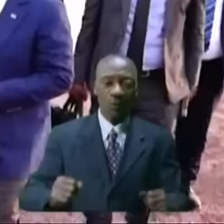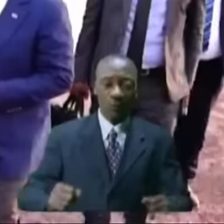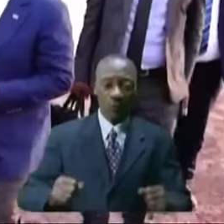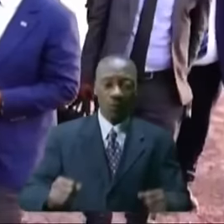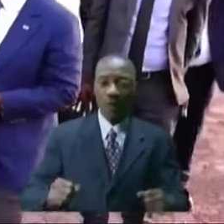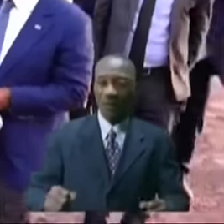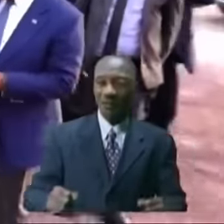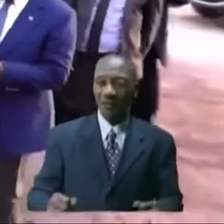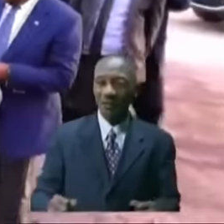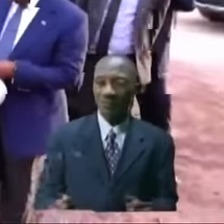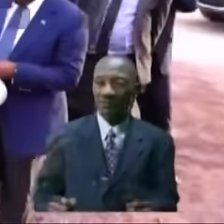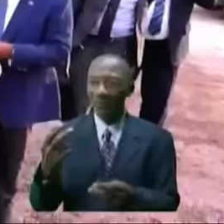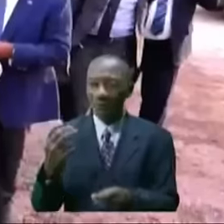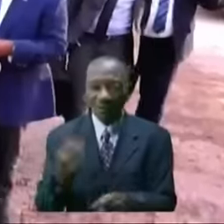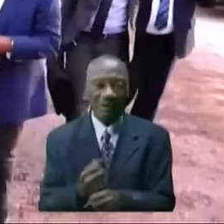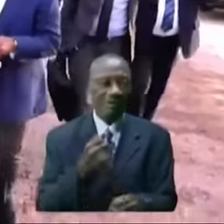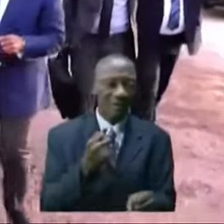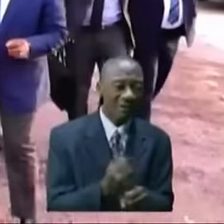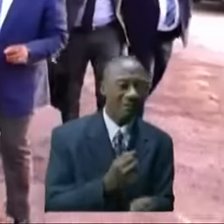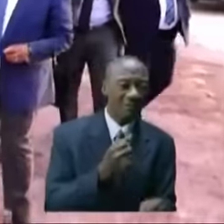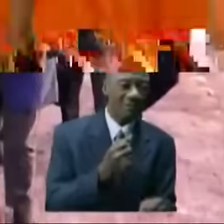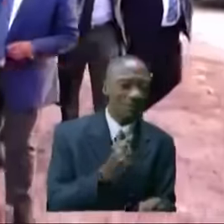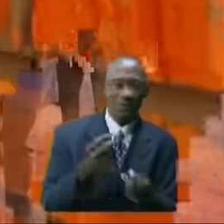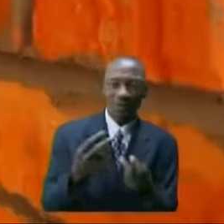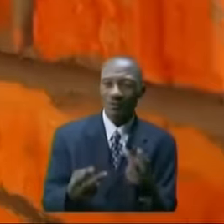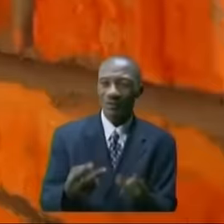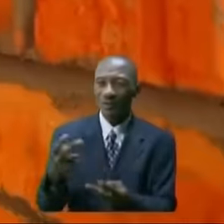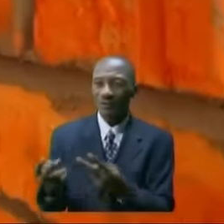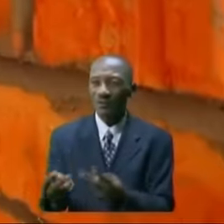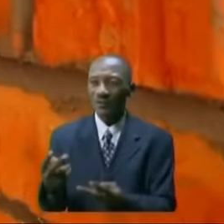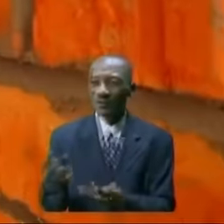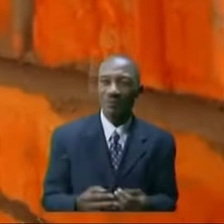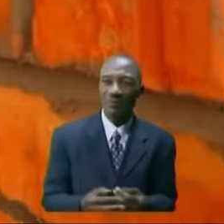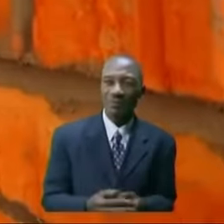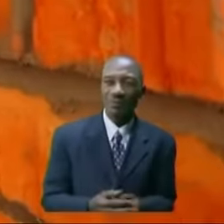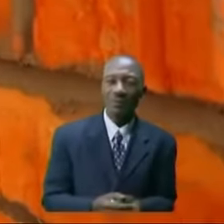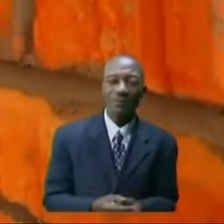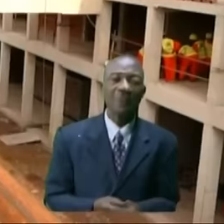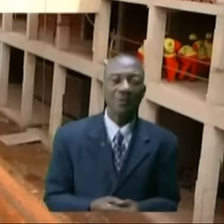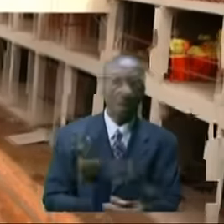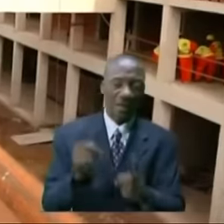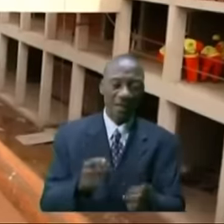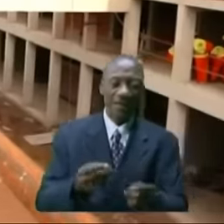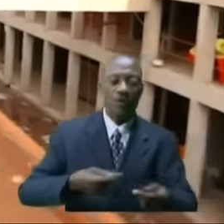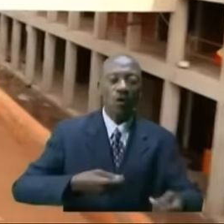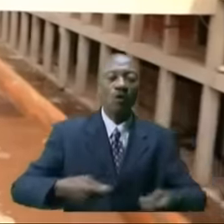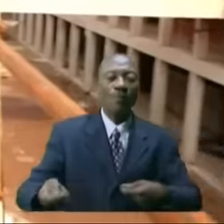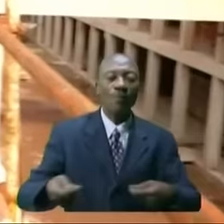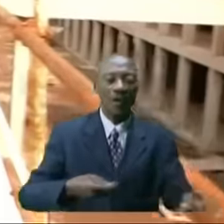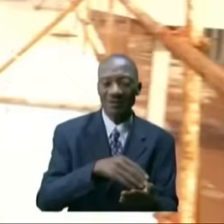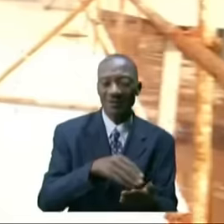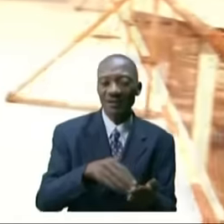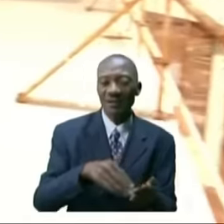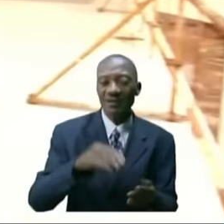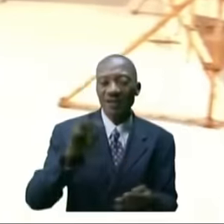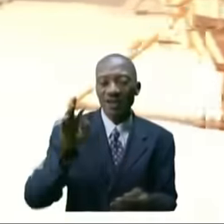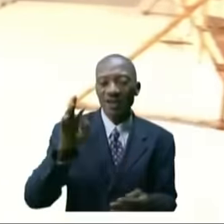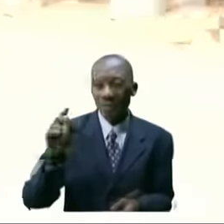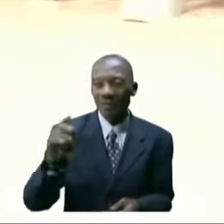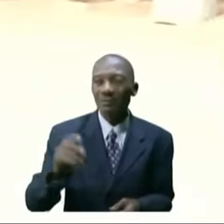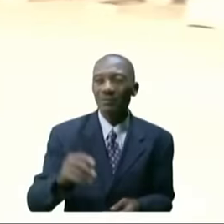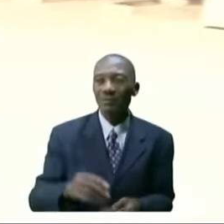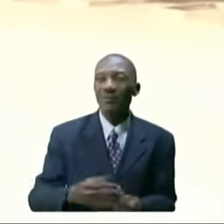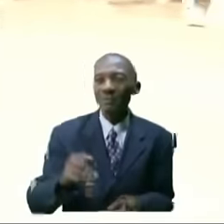parcourues, l'infatigable service de l'État était ce mardi 19 décembre, marché central de Kinshasa, en pleine construction pour une